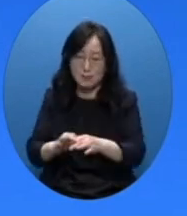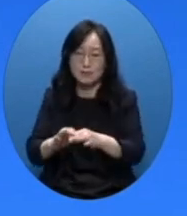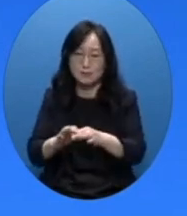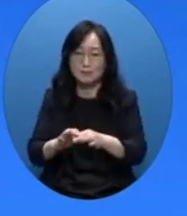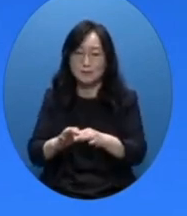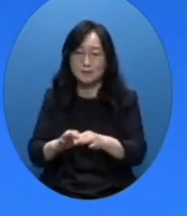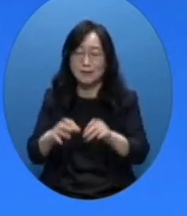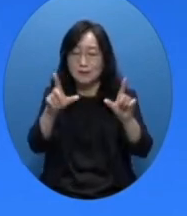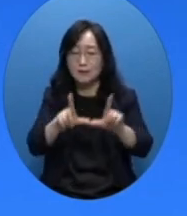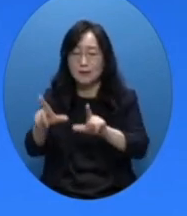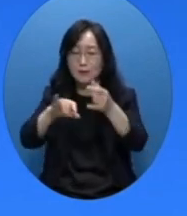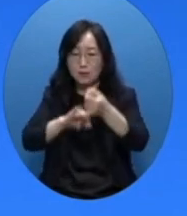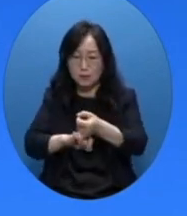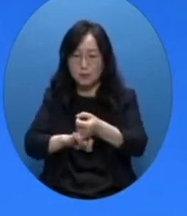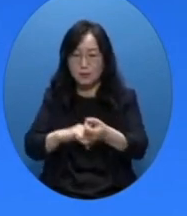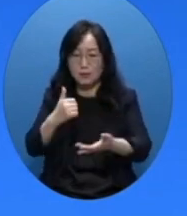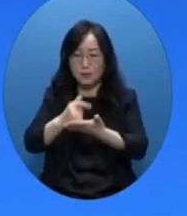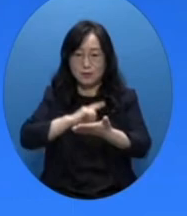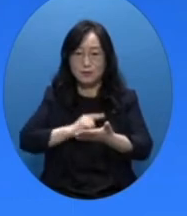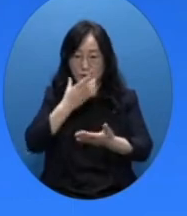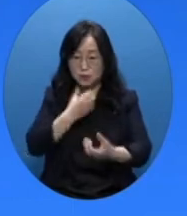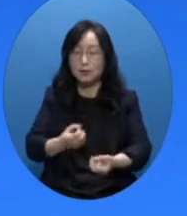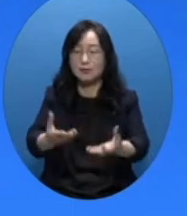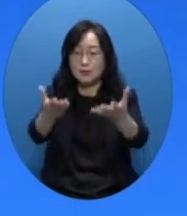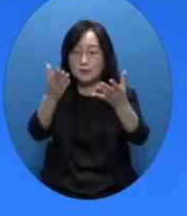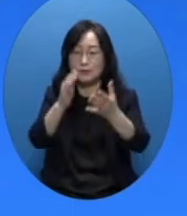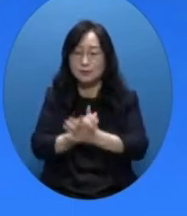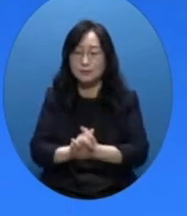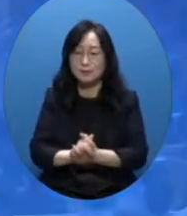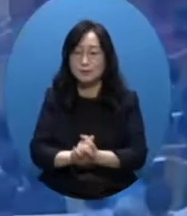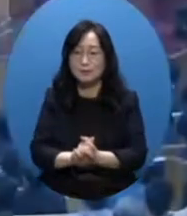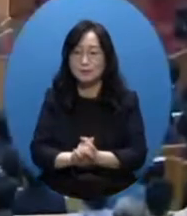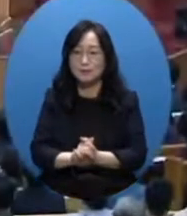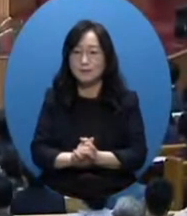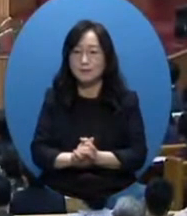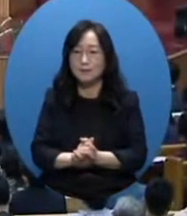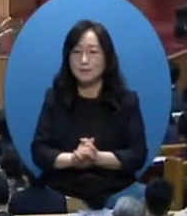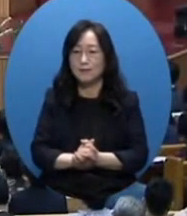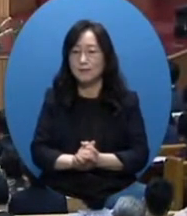감사하며 살아가는 여러분 모두가 되기를 주님의 이름으로 축원합니다.